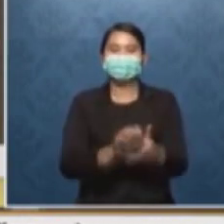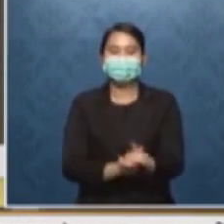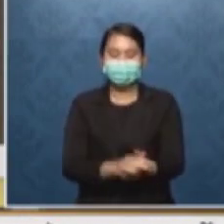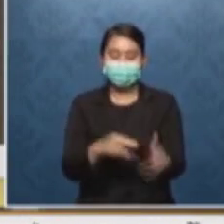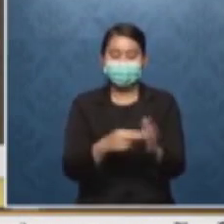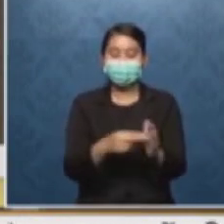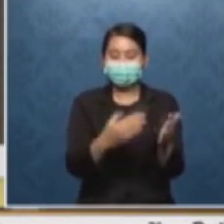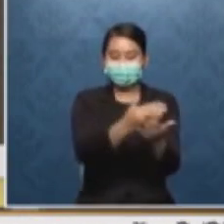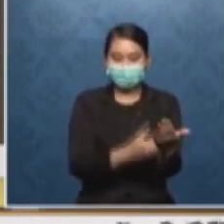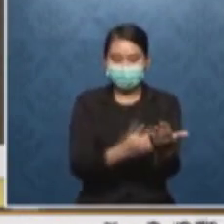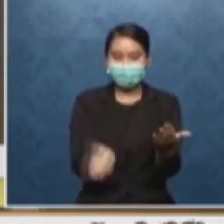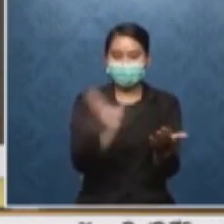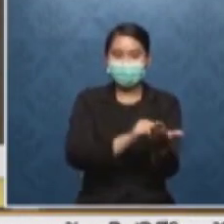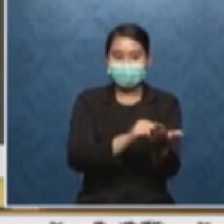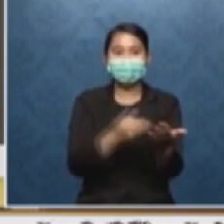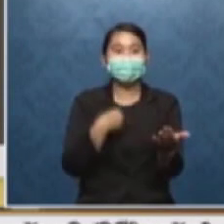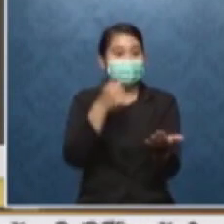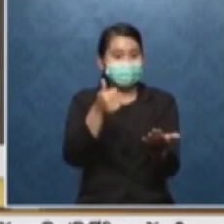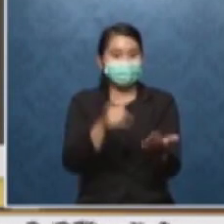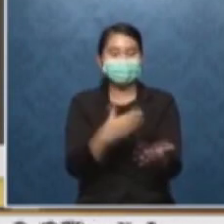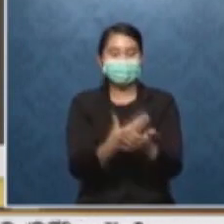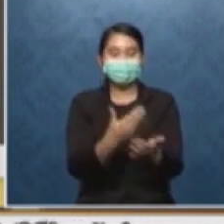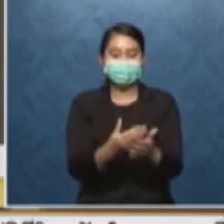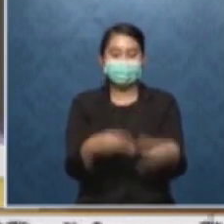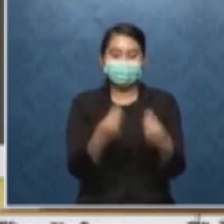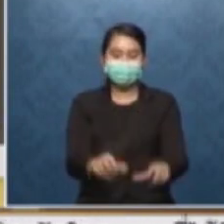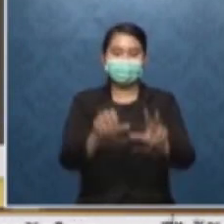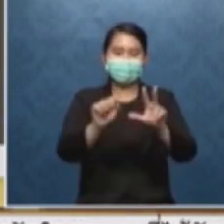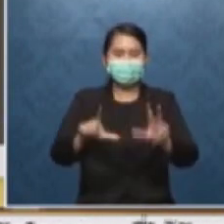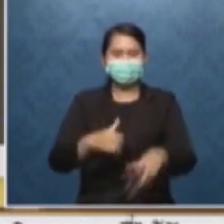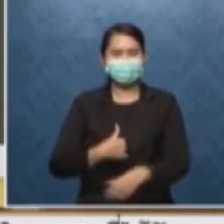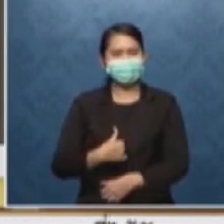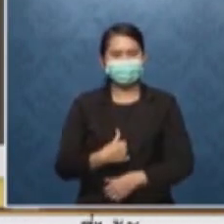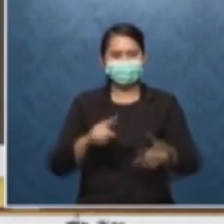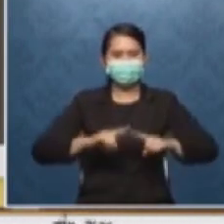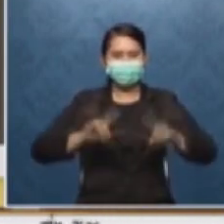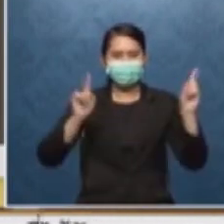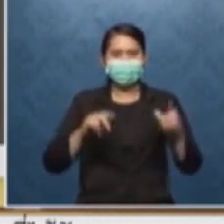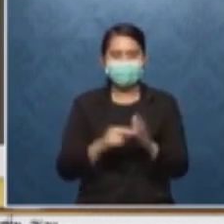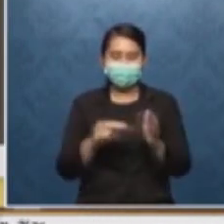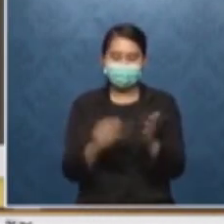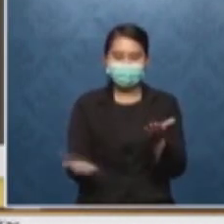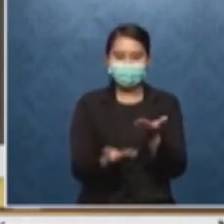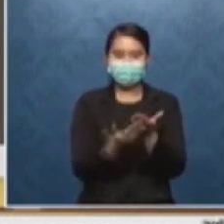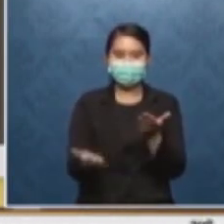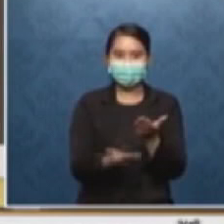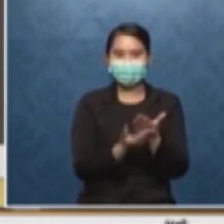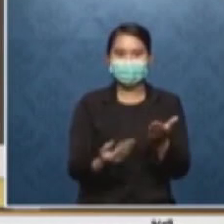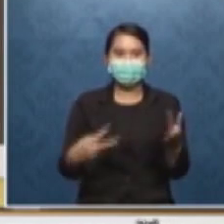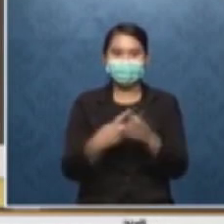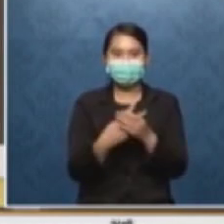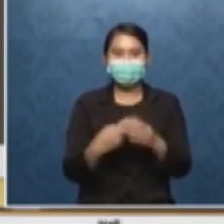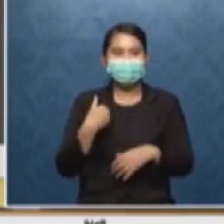เอาตัวตัวเดียวยา 3แสนล้านมาแต่นี่ไม่ใช่ท่านสอนไส้ตลอดสอดแทรกตลอด